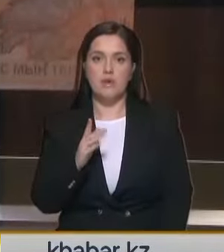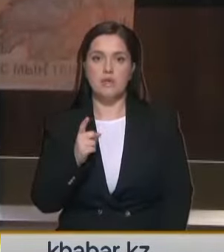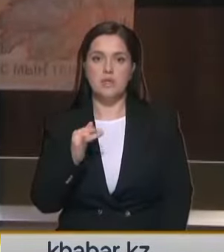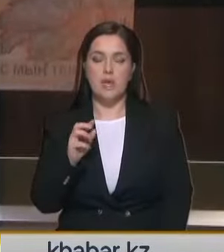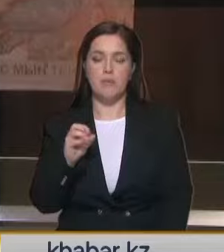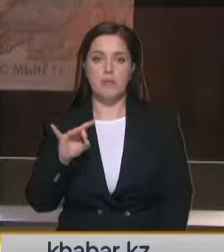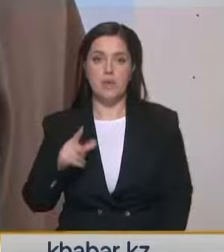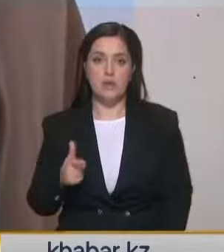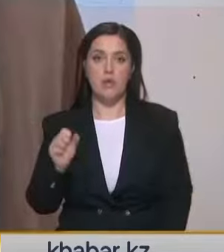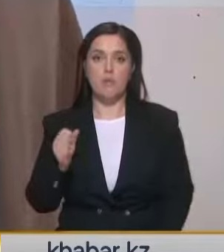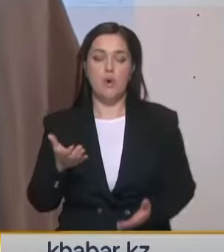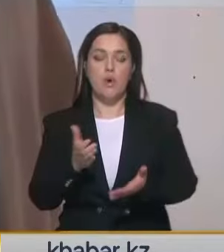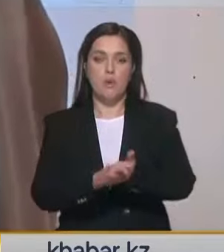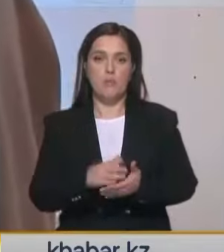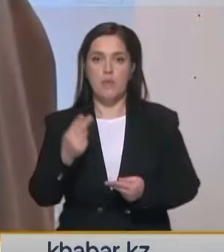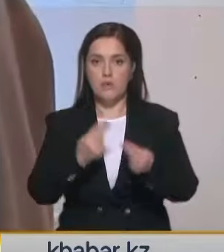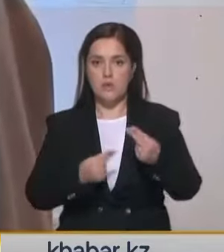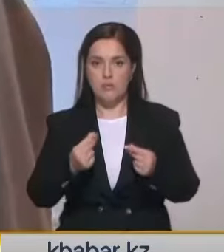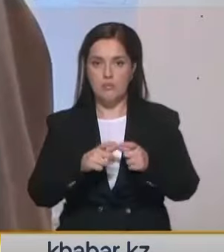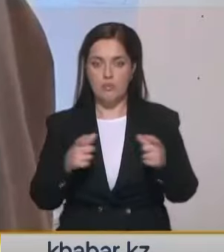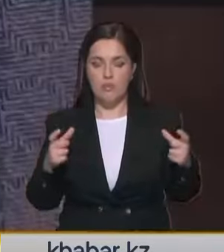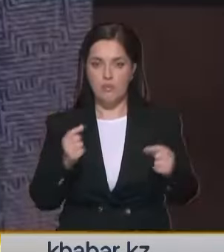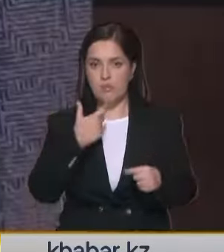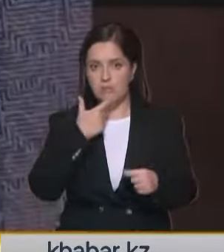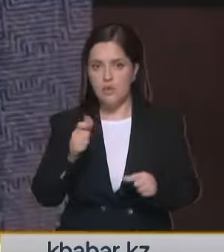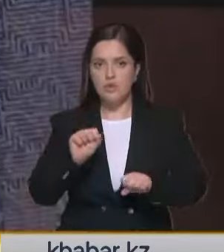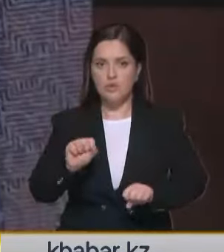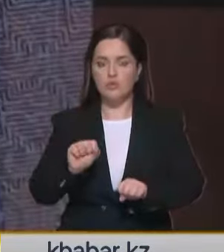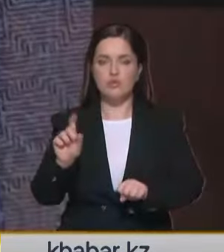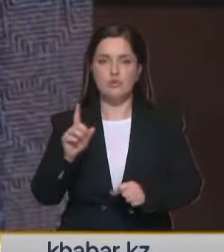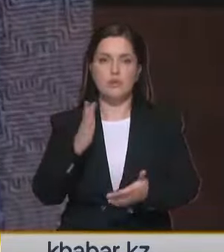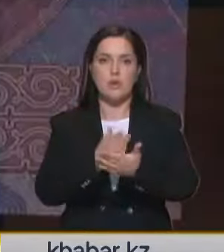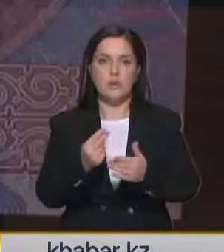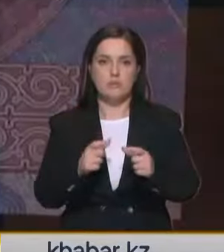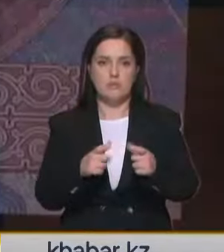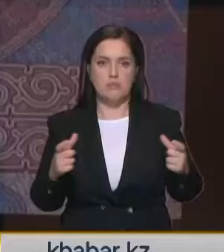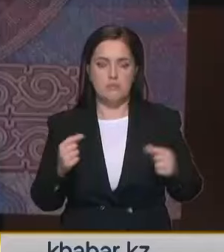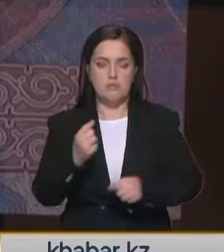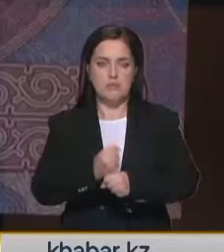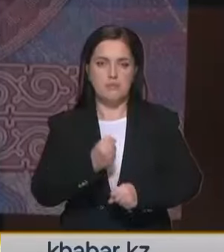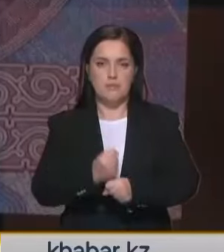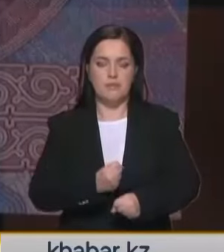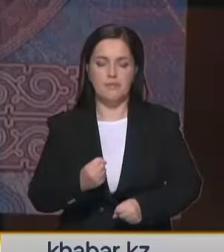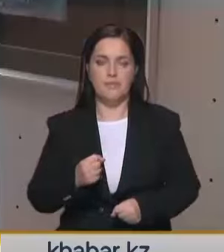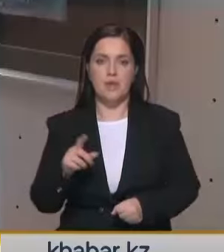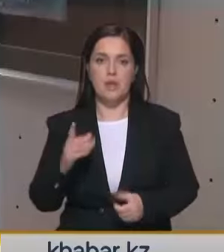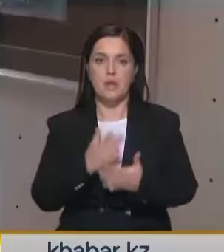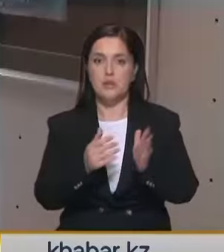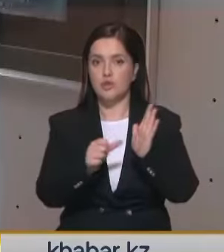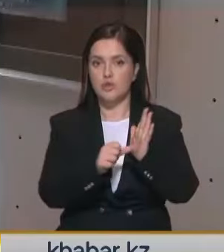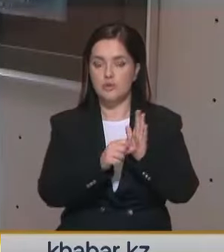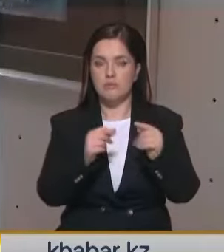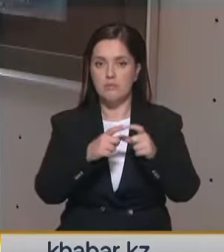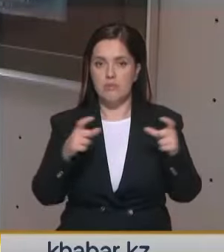можно ознакомиться не только с изображениями на купюрах, но и рассмотреть защитные элементы, которые использованы при изготовлении банкнот. Серия состоит из 6 купюр